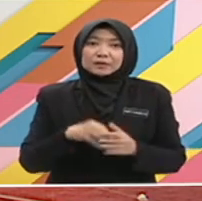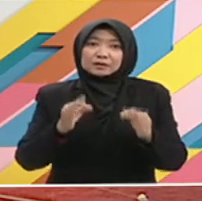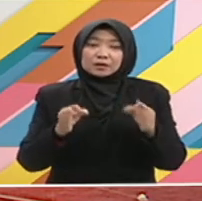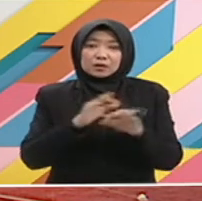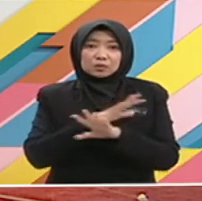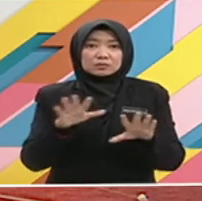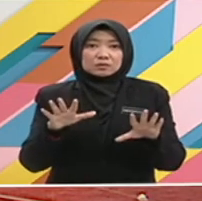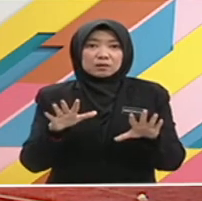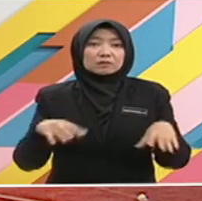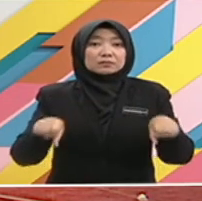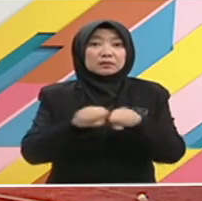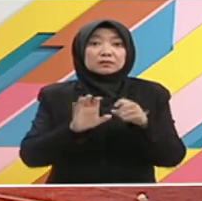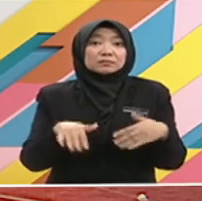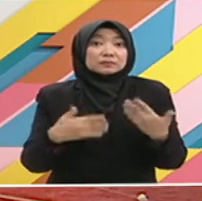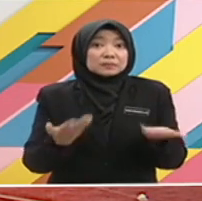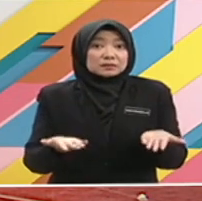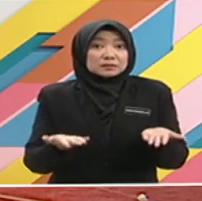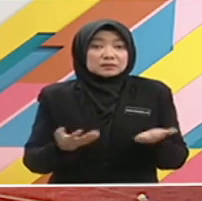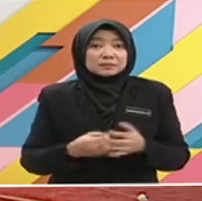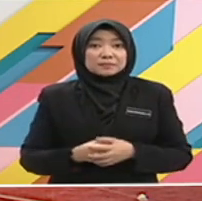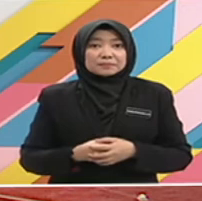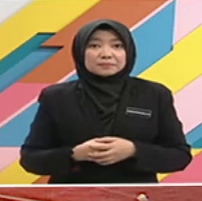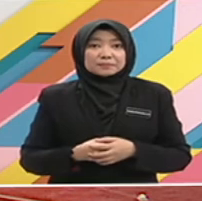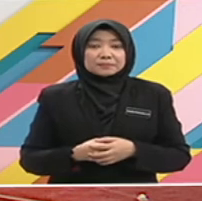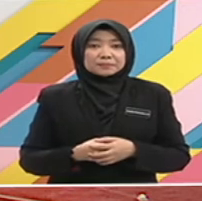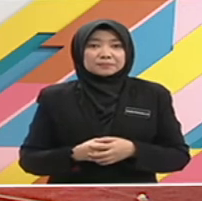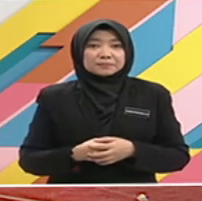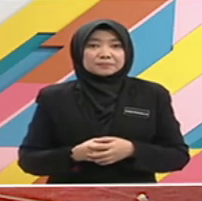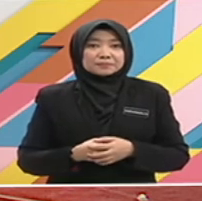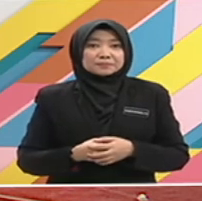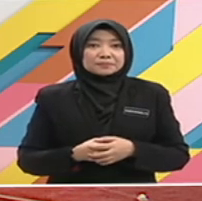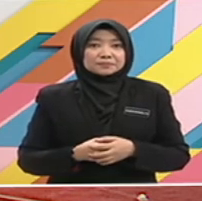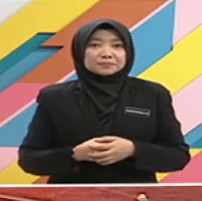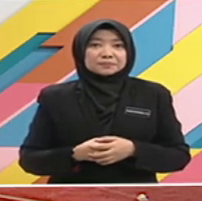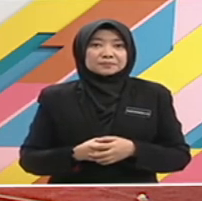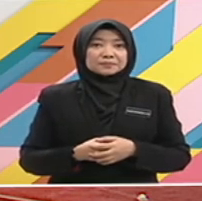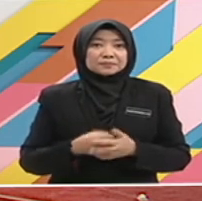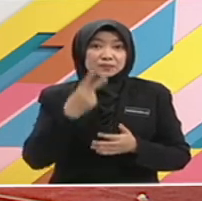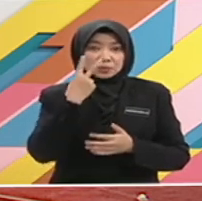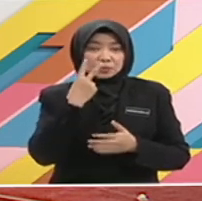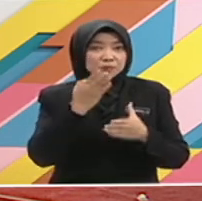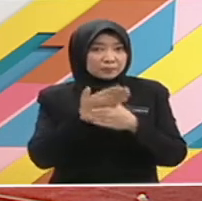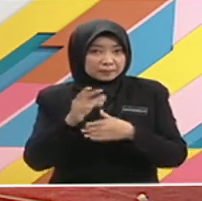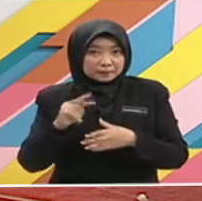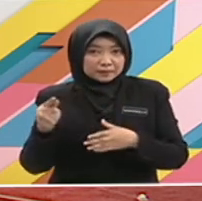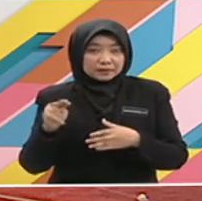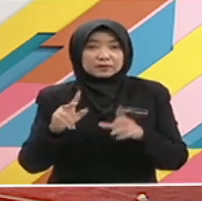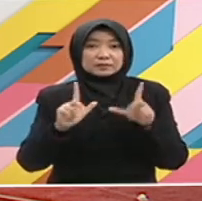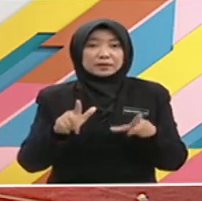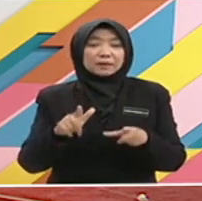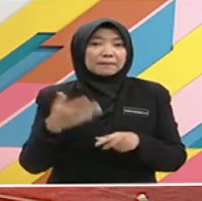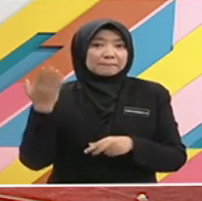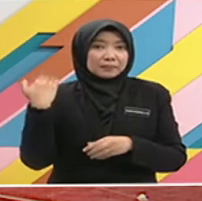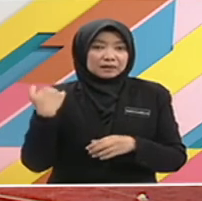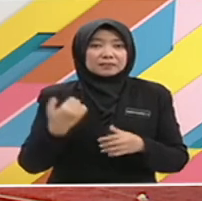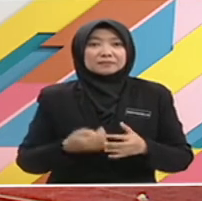nak tengok imbangan tidak simetri, cuba Amira terbalikkan sebahagian. Terbalikkan. Maksudnya lipat ke belakang. Okey. Okay, saya pun akan lipat